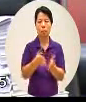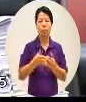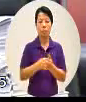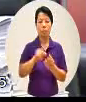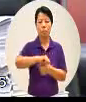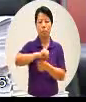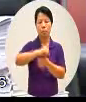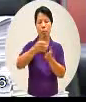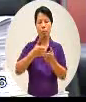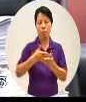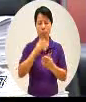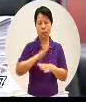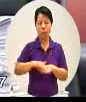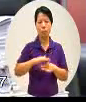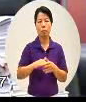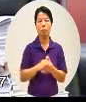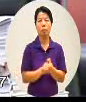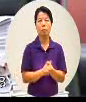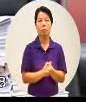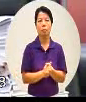来越严重恶化？